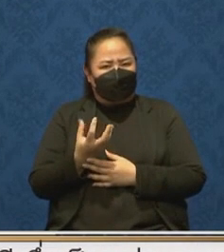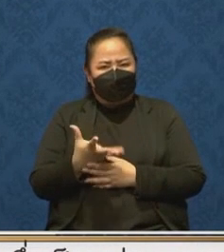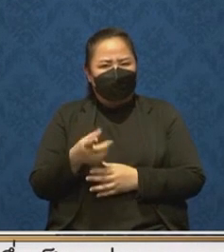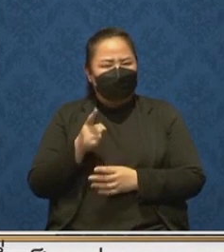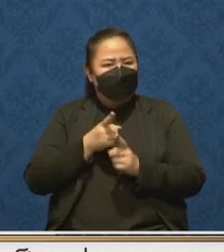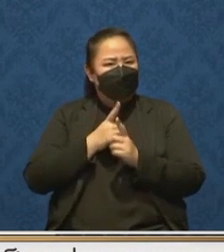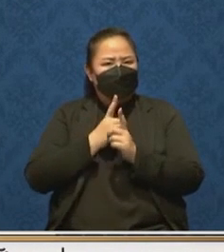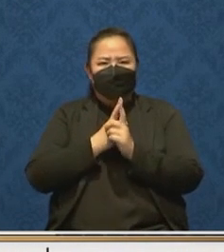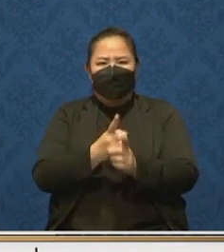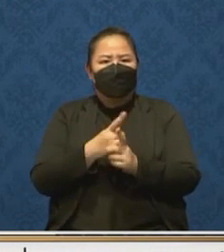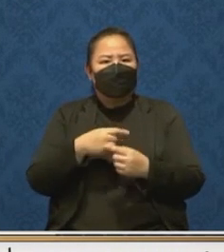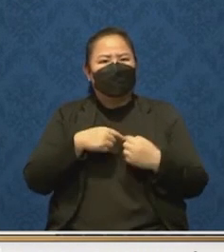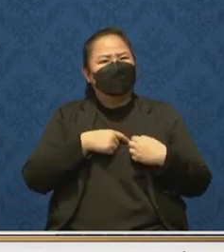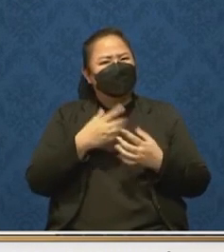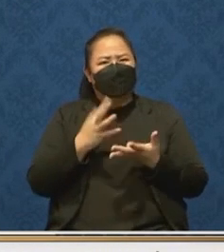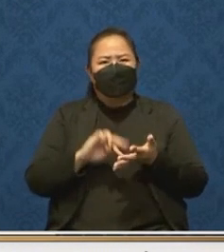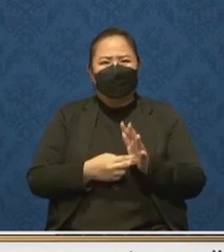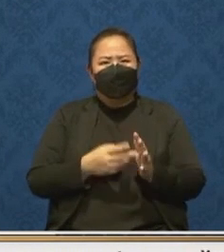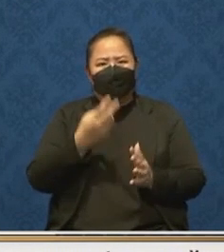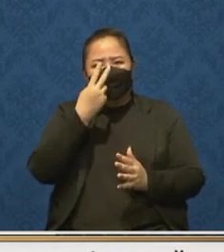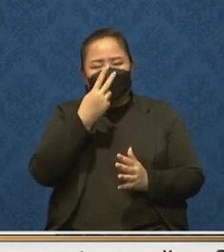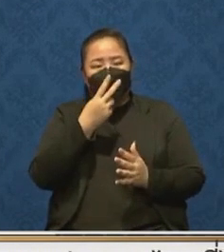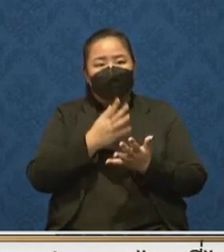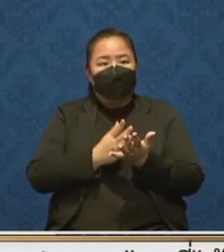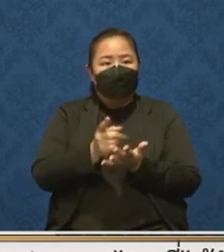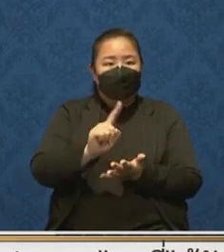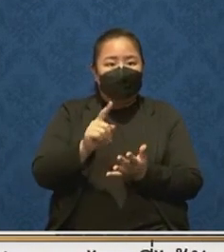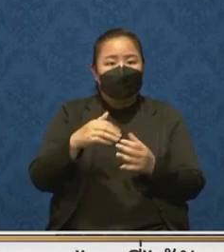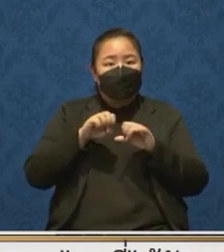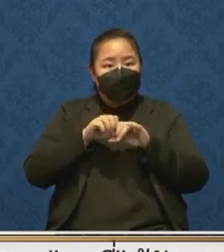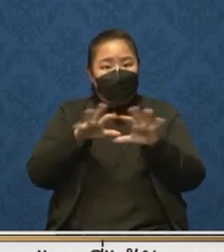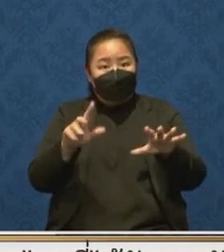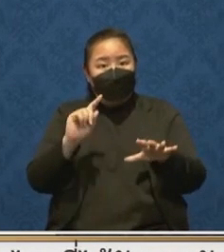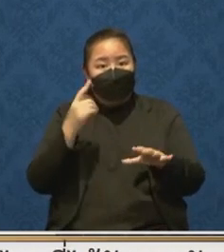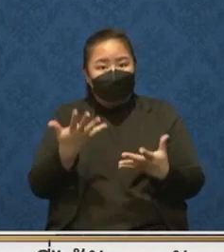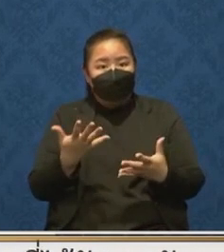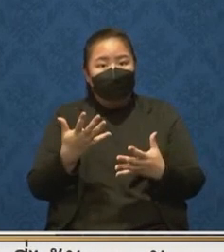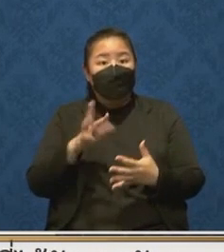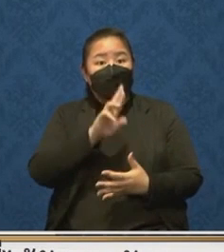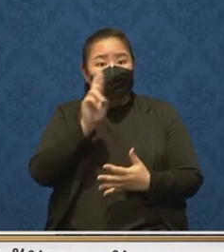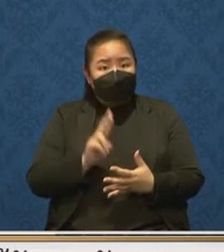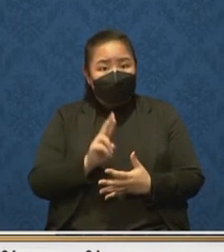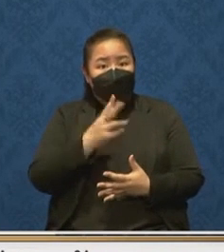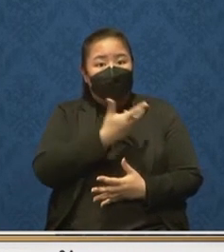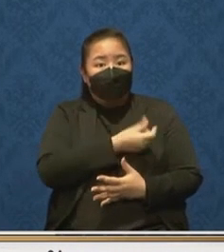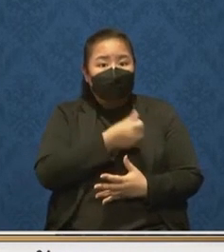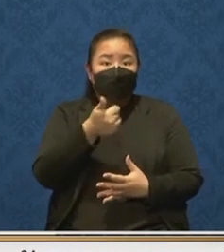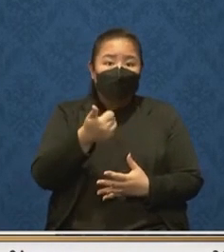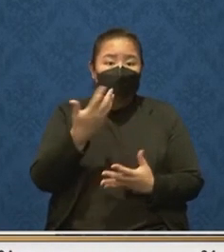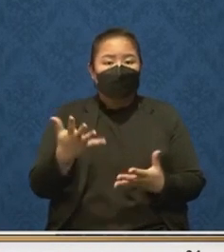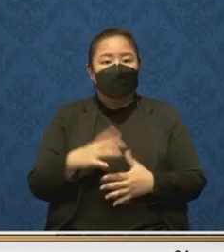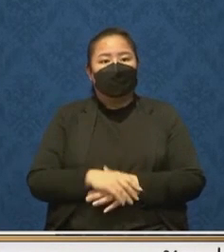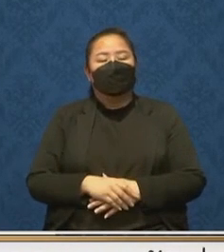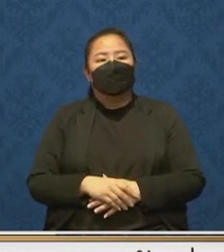มาตามใจไม่ได้ดูว่าสายพัคใดที่ระบาทอยู่สายพันนั้จะใช้วัคซีนตวใดนะครับ